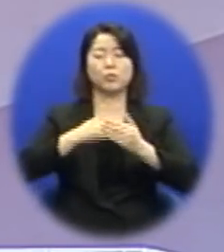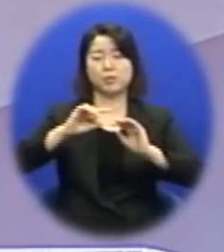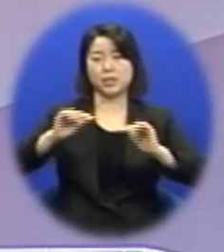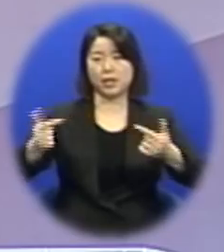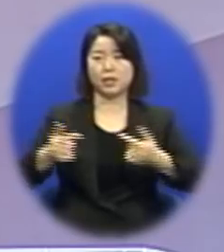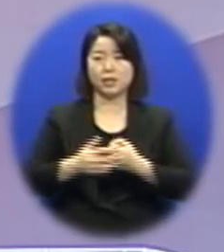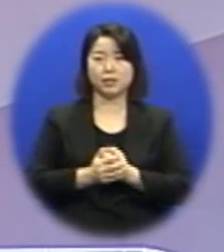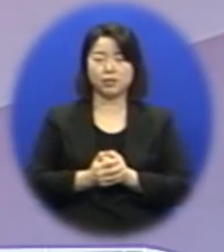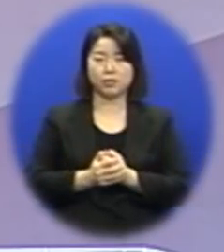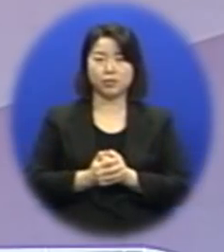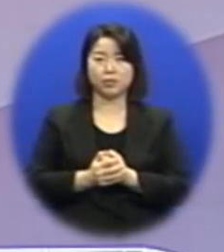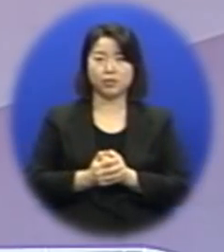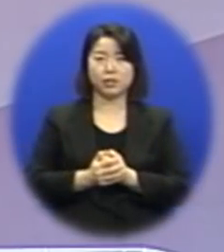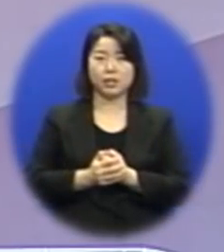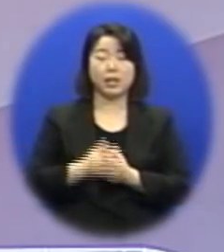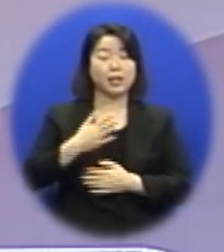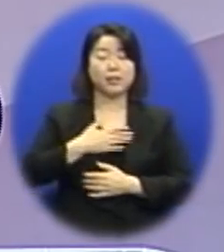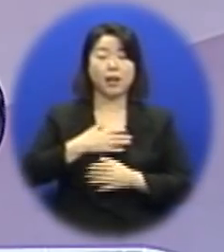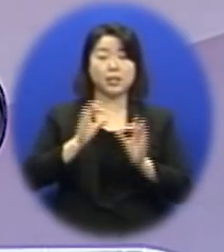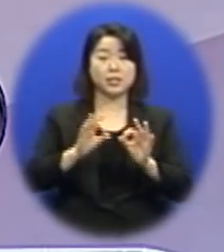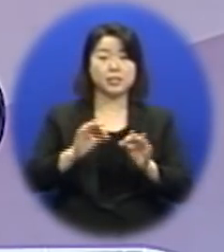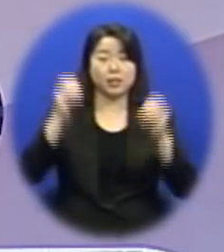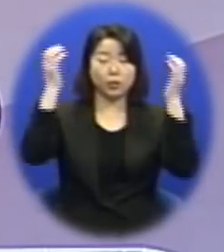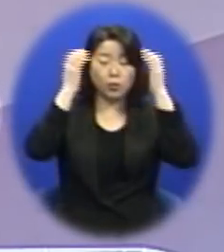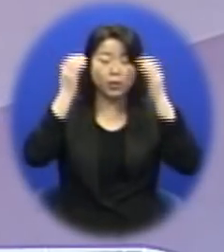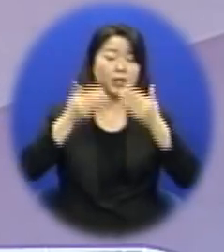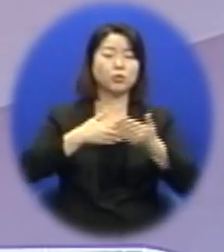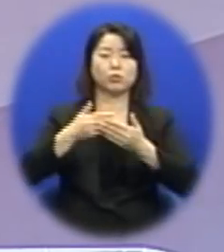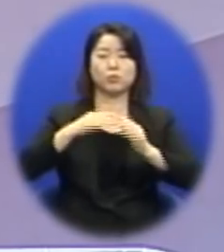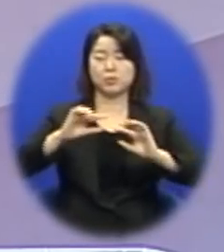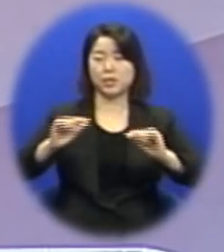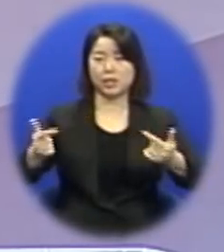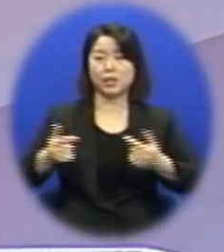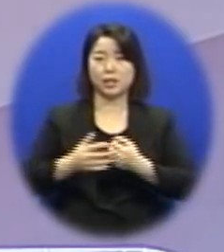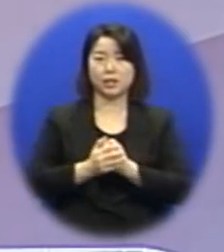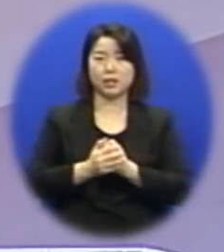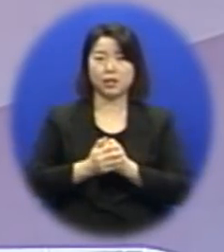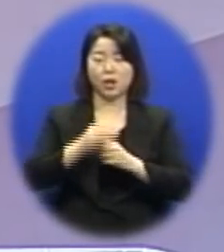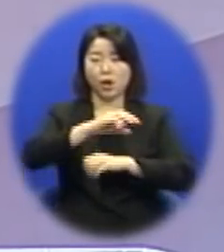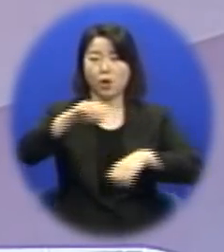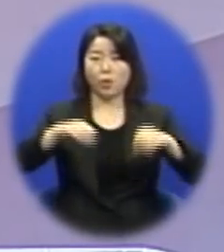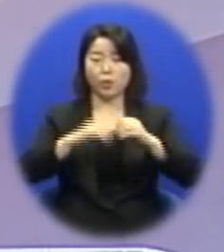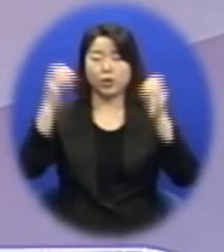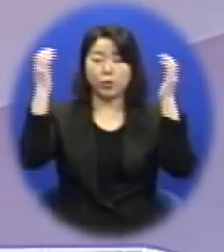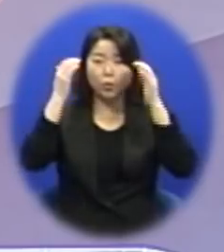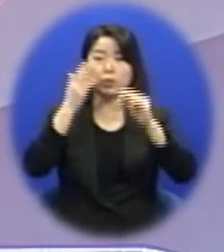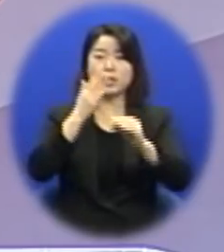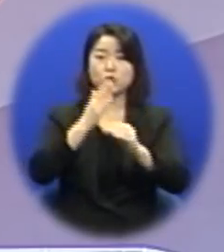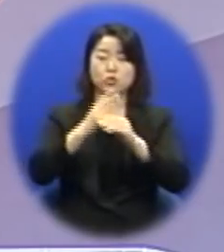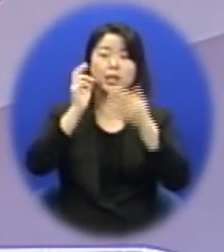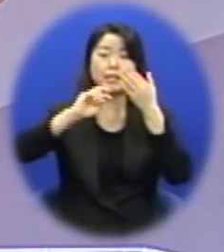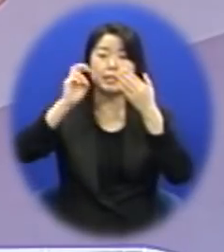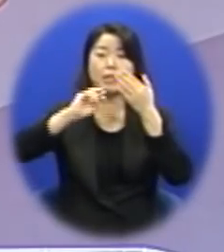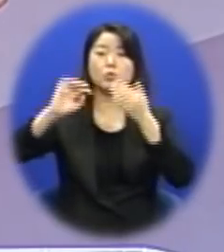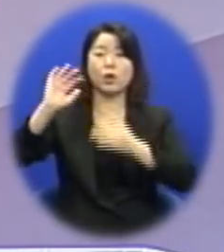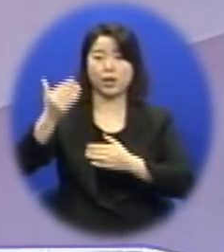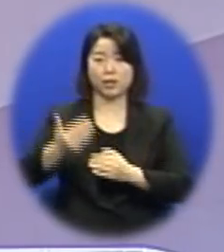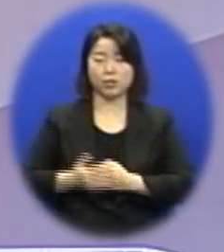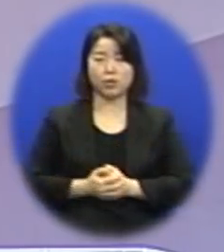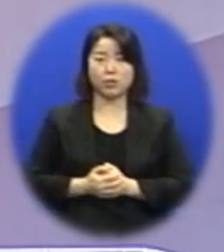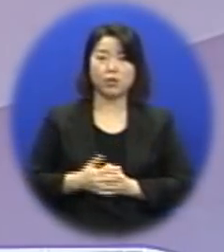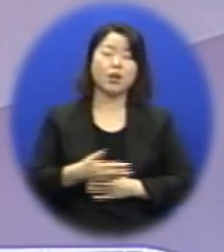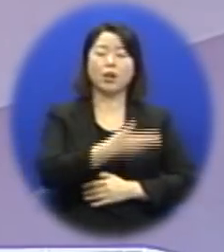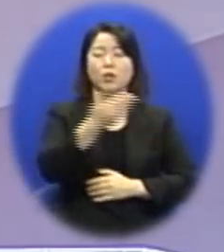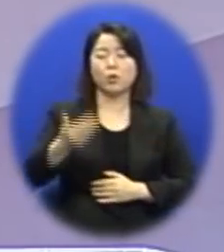않 나는 이제 고난이 두렵지 않아 오히려 고난 중에 찬송하게 돼요